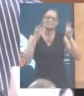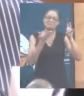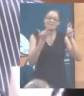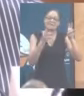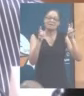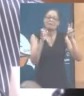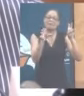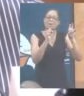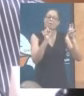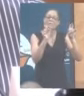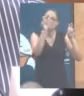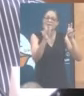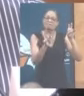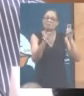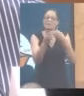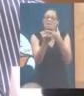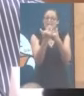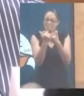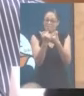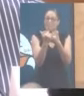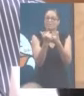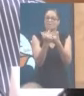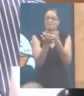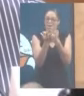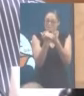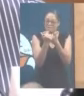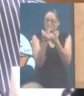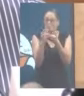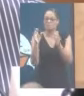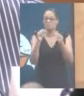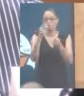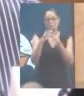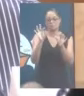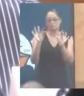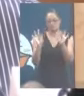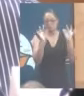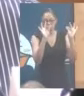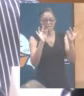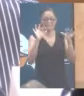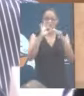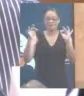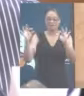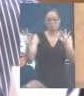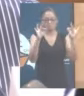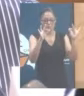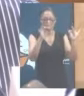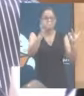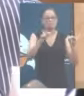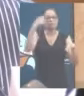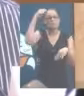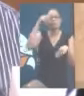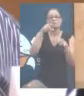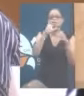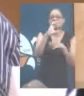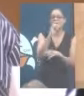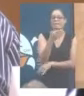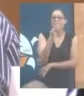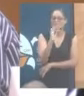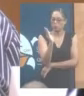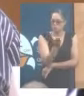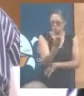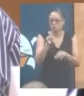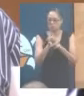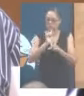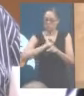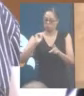citation du courrier reçu aussi bien par la présidente du CMT que par moi-même. Bien, vous savez, avec les